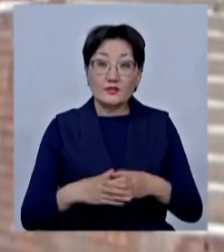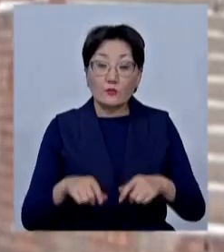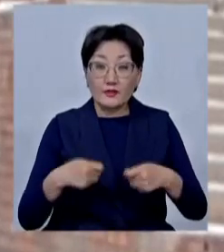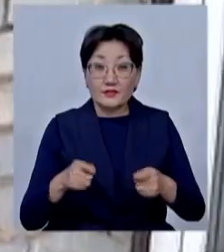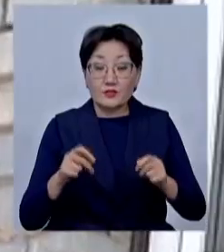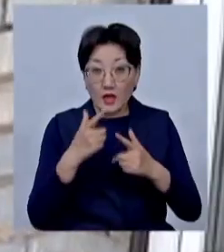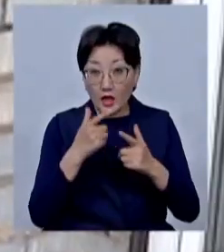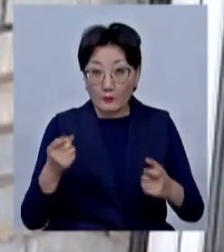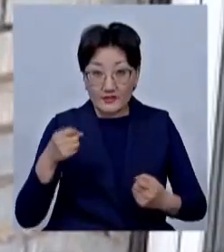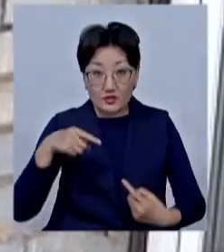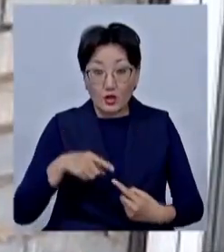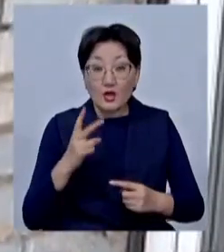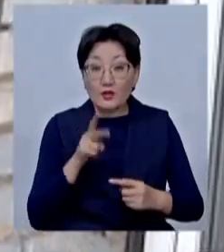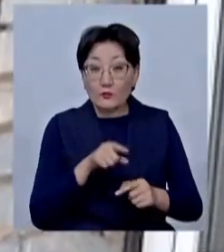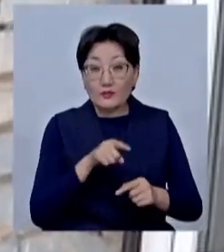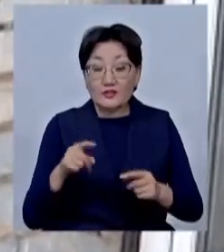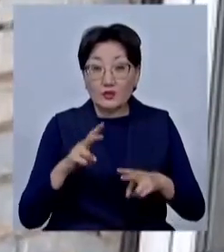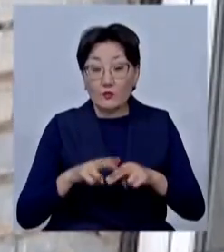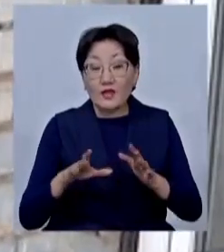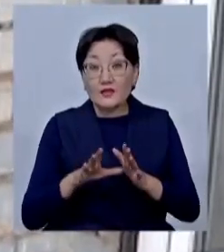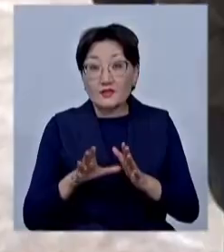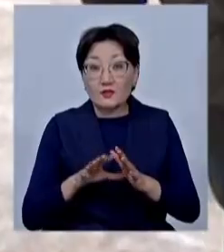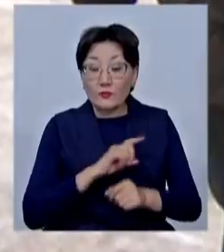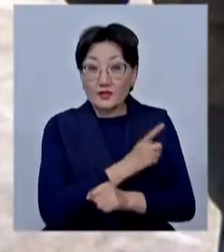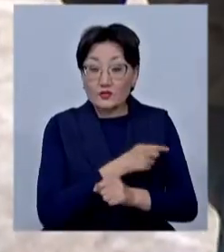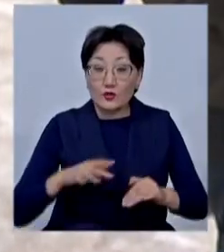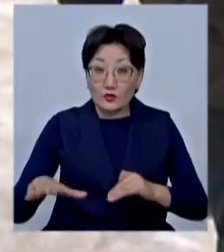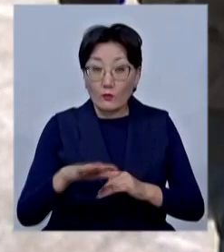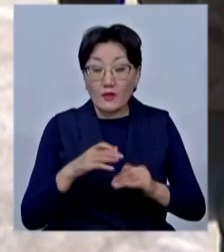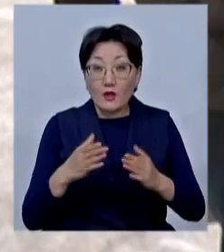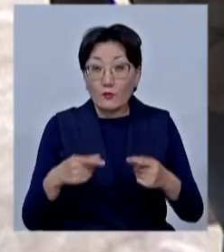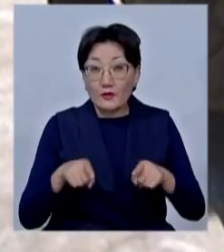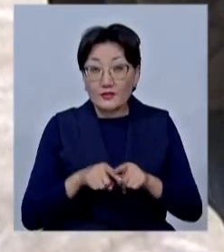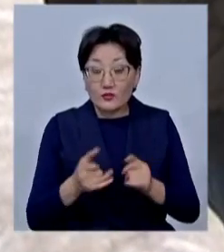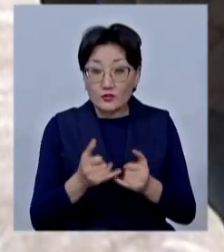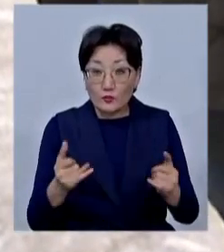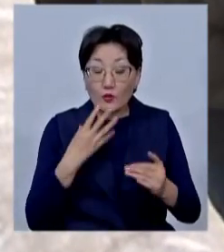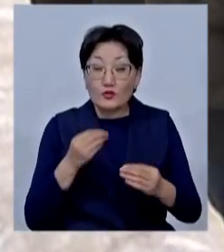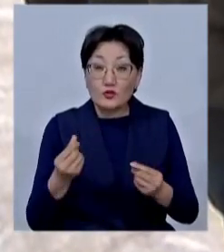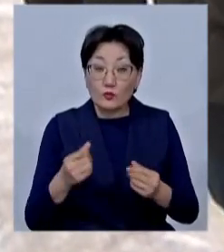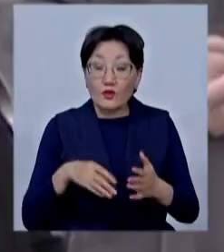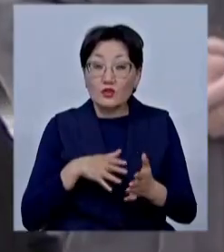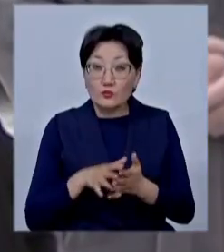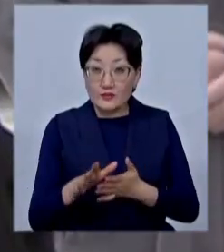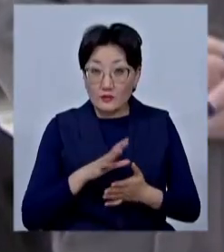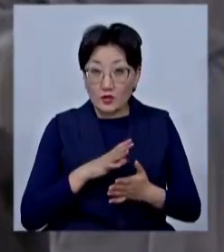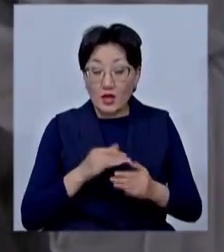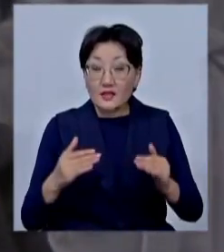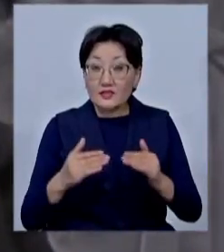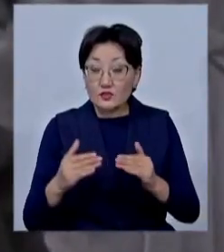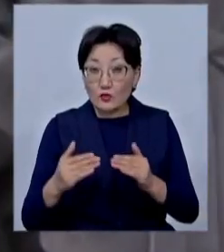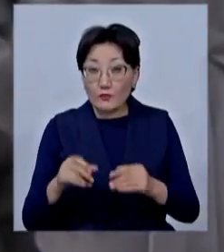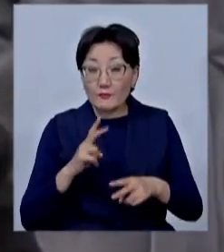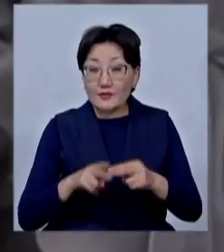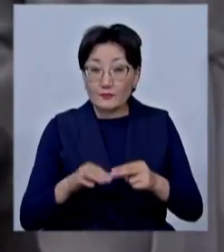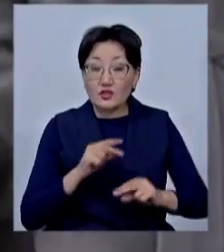берген ақпараты бойынша 2 жыл бойы электр қуаты мен ауланы және подъезді күтіп ұстау үшін өз қаражаттарын жұмсаған. Бірақ нысанда